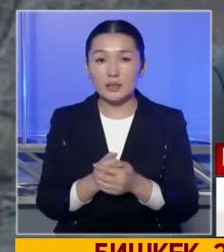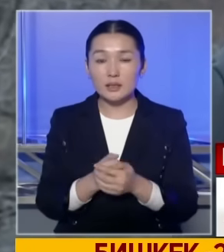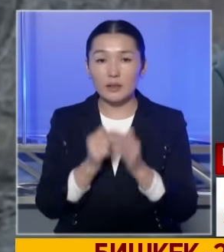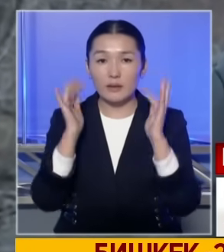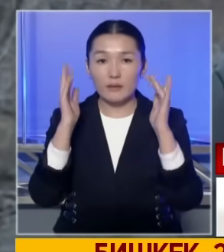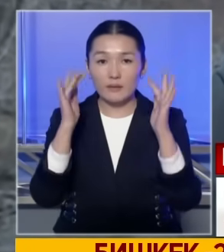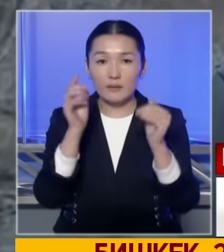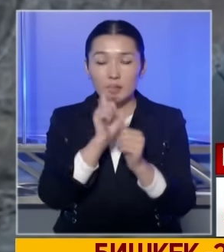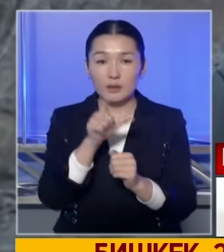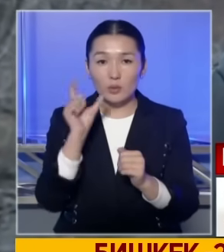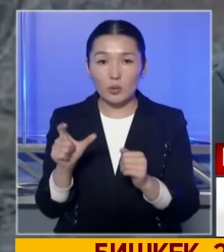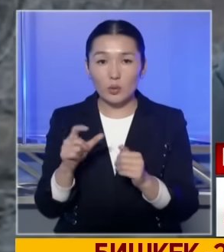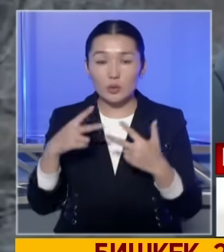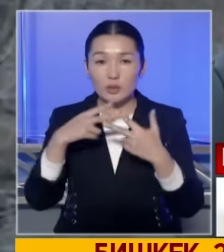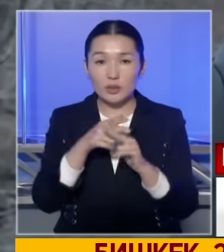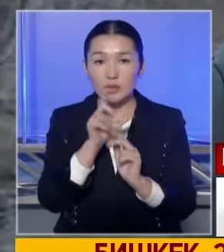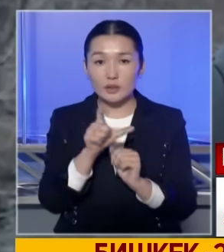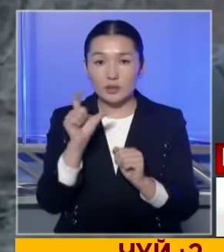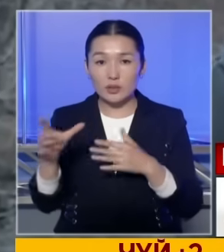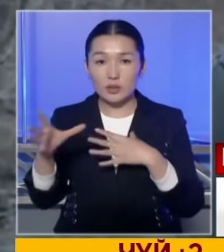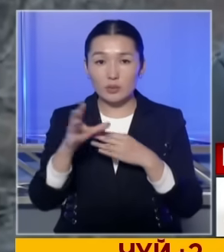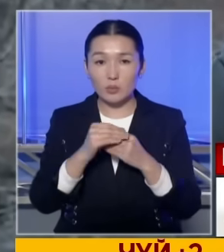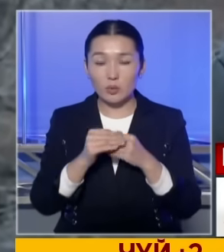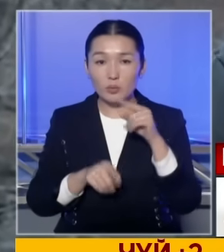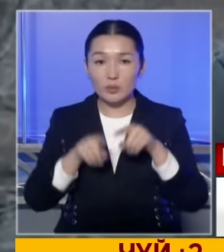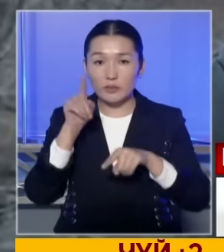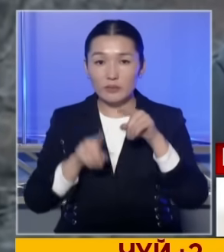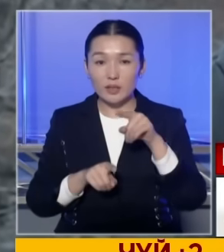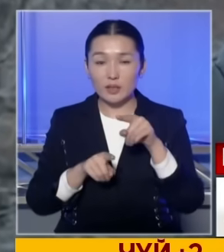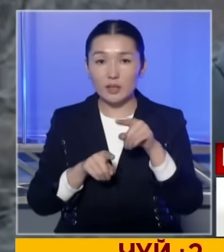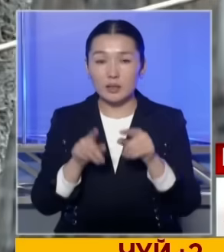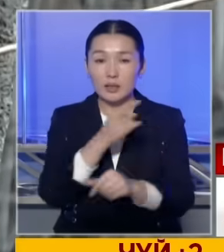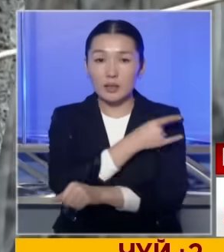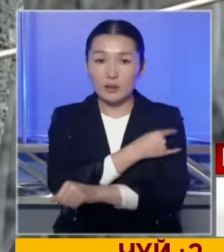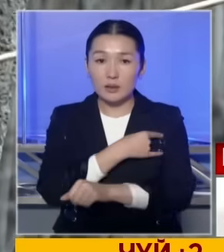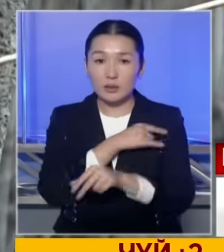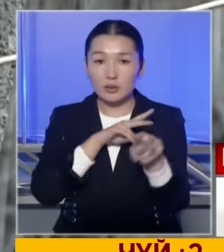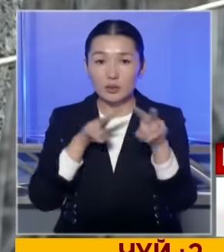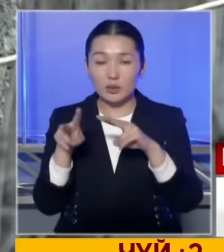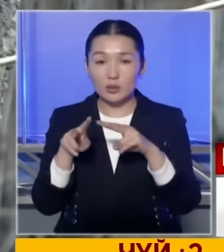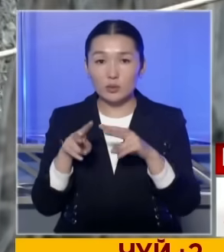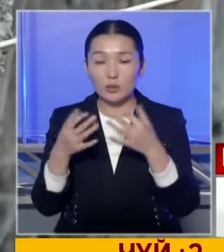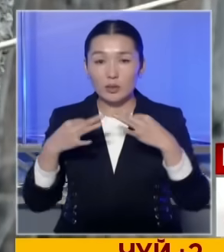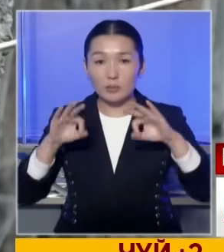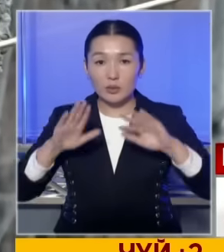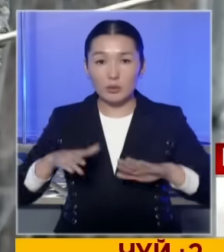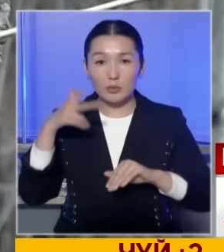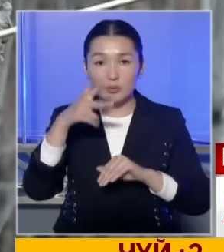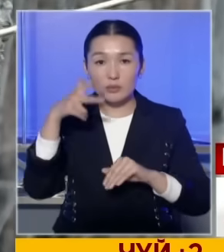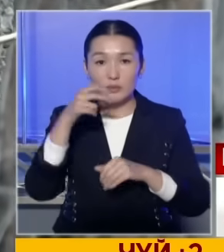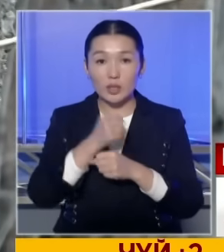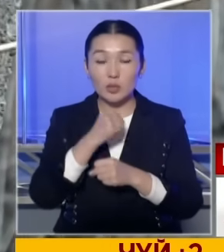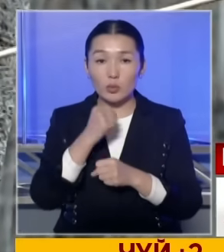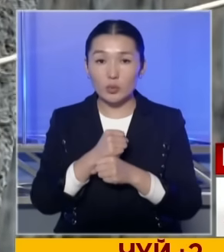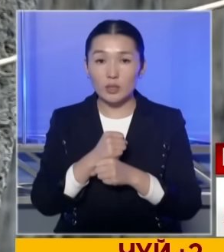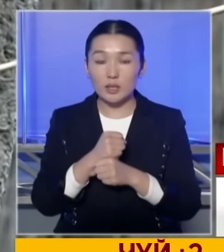токой бөлүм башчылар, инженерлер болуп gezek gezek menen güzöt kötürüp atabız. Jana şlagbaumdarda video közömöldör ornotulgan.